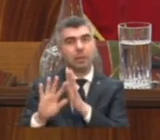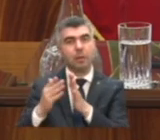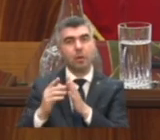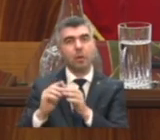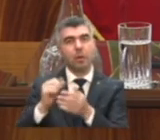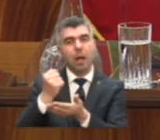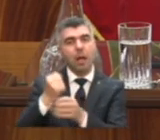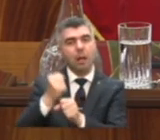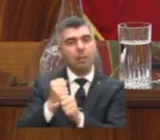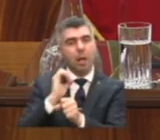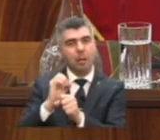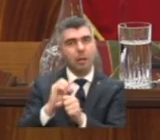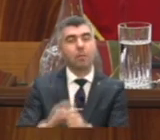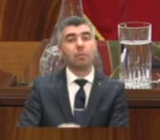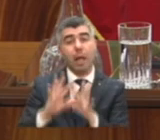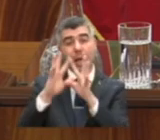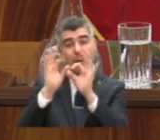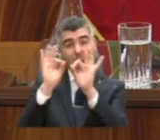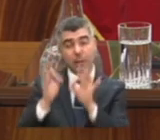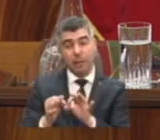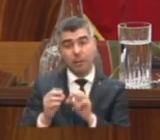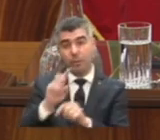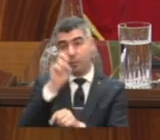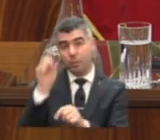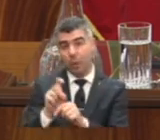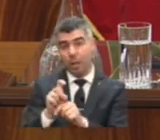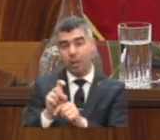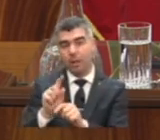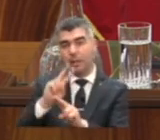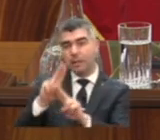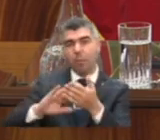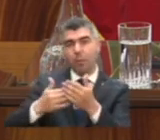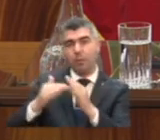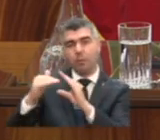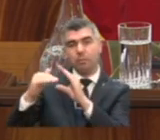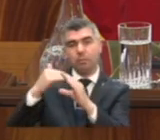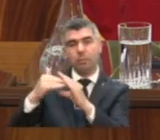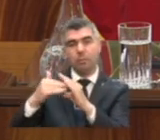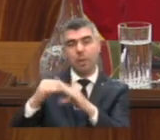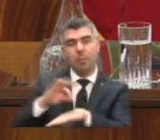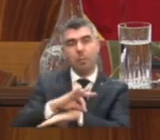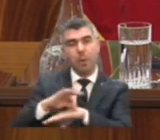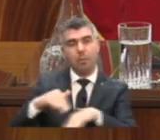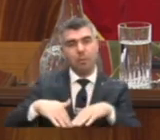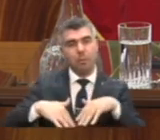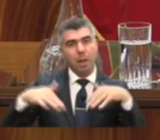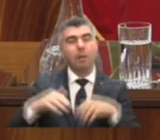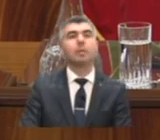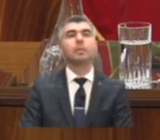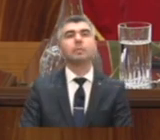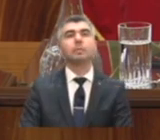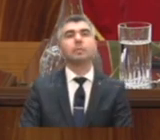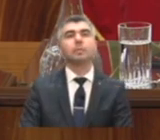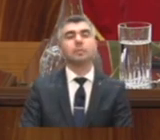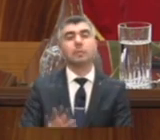الشغل. عدد الأسئلة الشفوية والكتابية والأجوبة الكتابية طلب مجلس النواب من